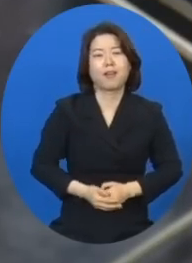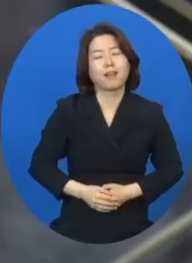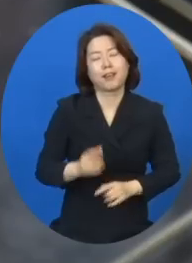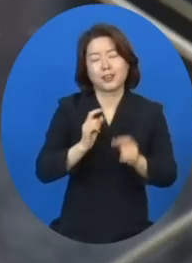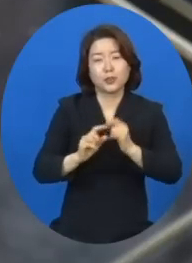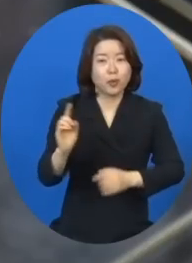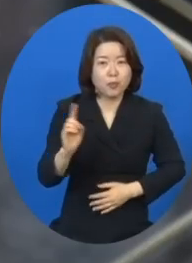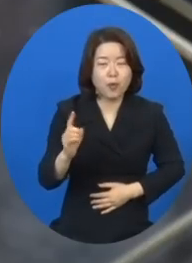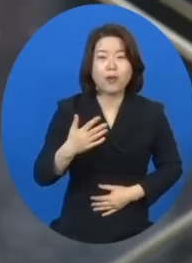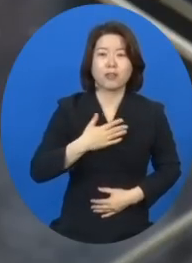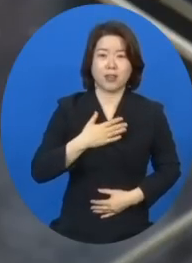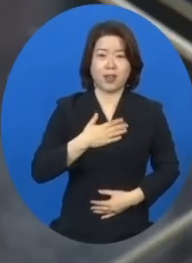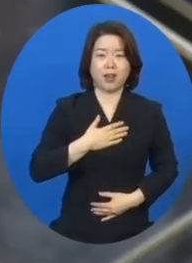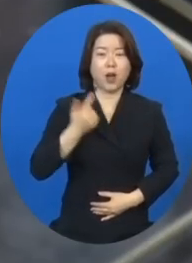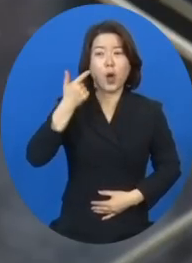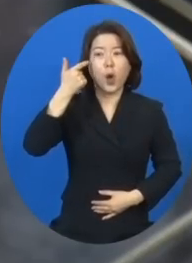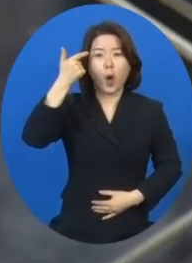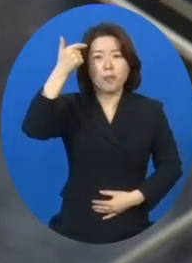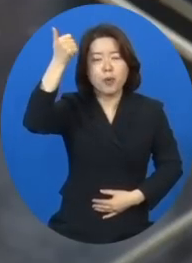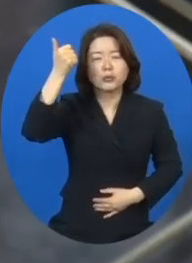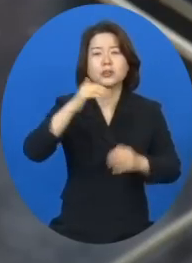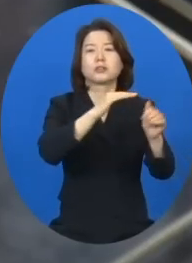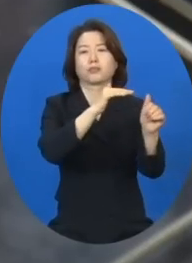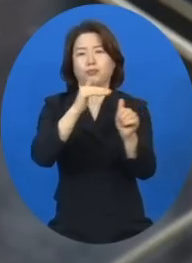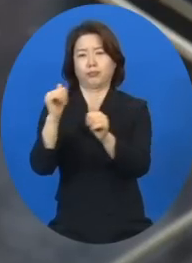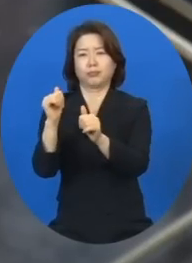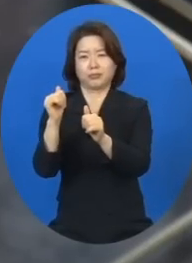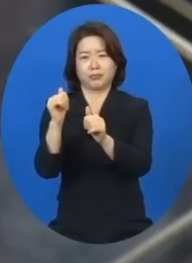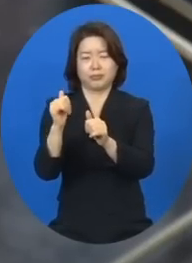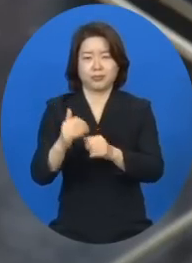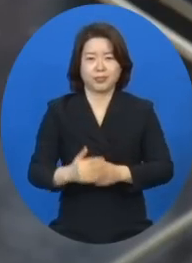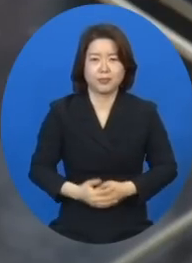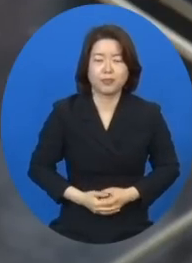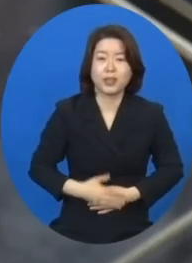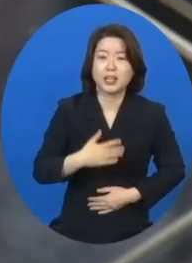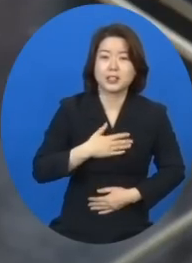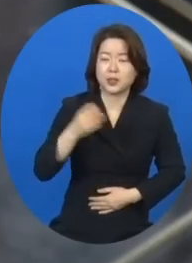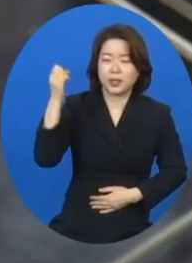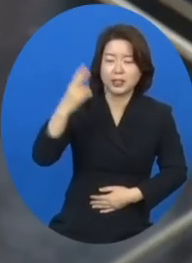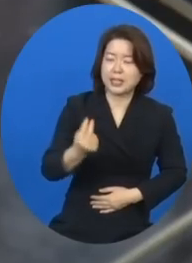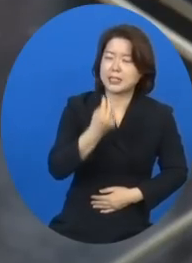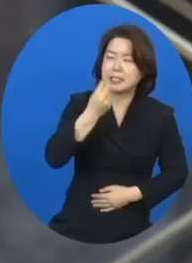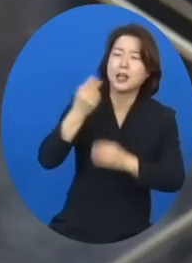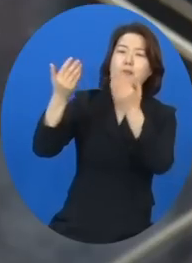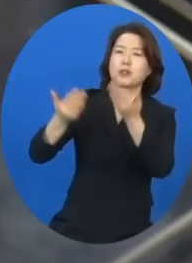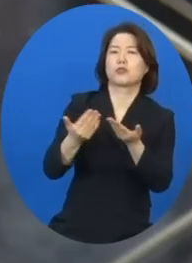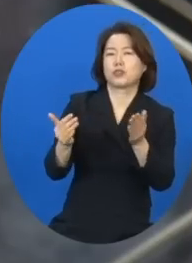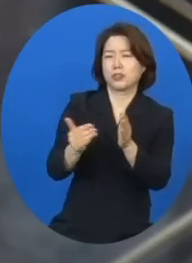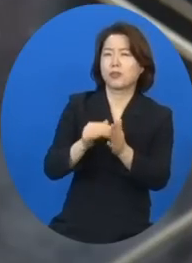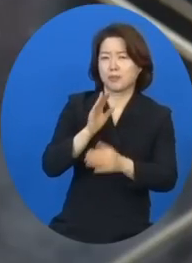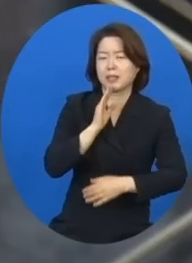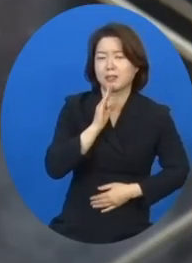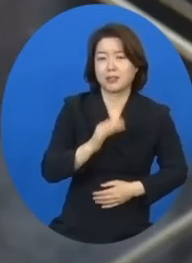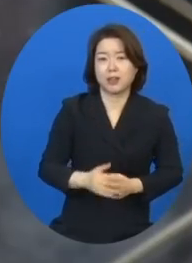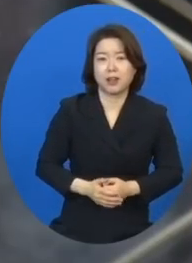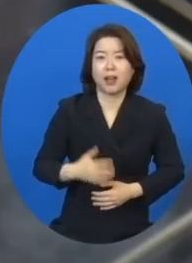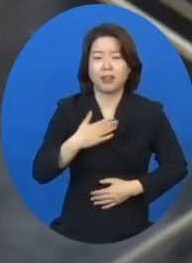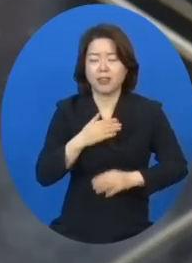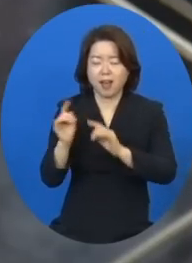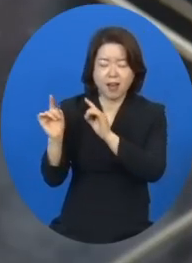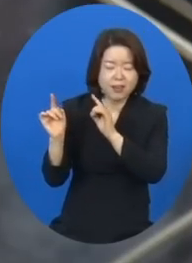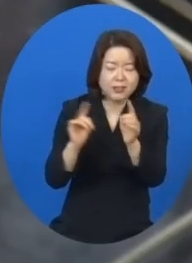저를 목사로까지 불러주셨거든요. 저에게 다시 생명을 주셨는데 나를